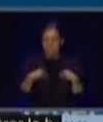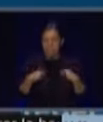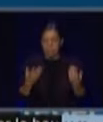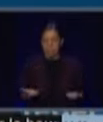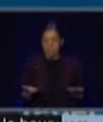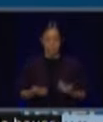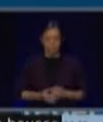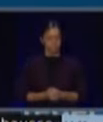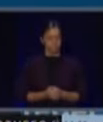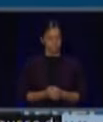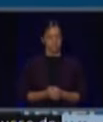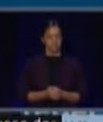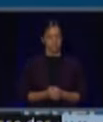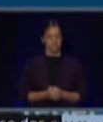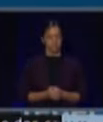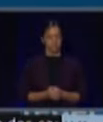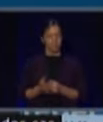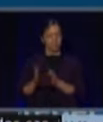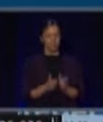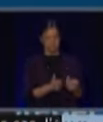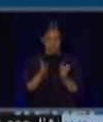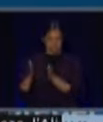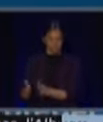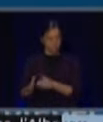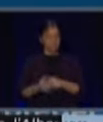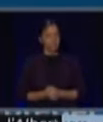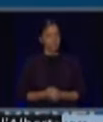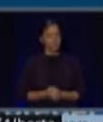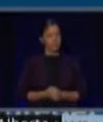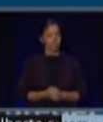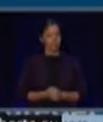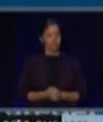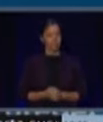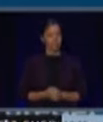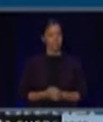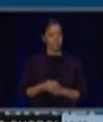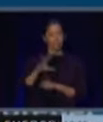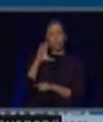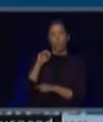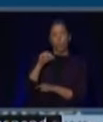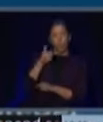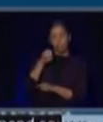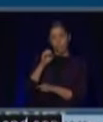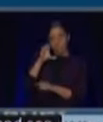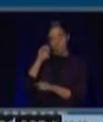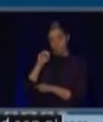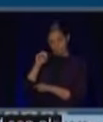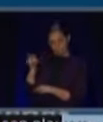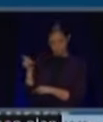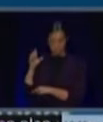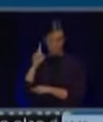c'est insupportable. Merci. On va passer à... Merci. Annie Guimet, Cogeco Nouvelle.